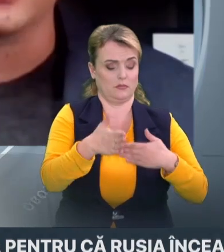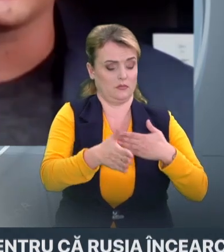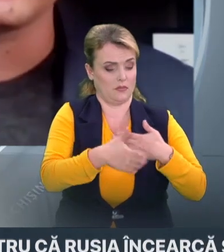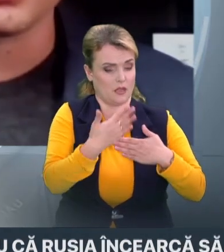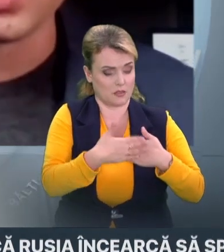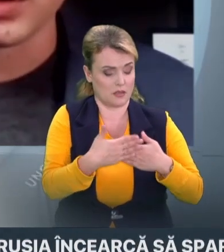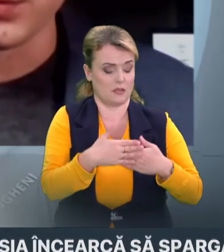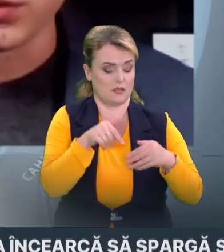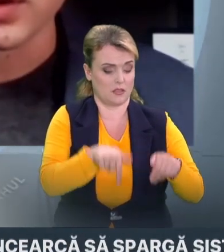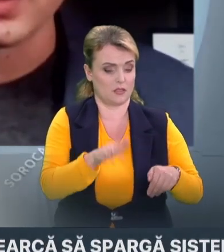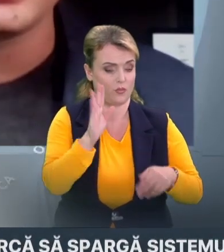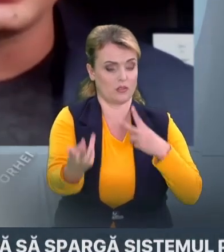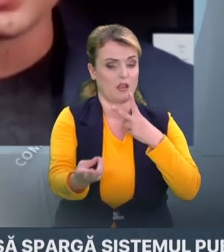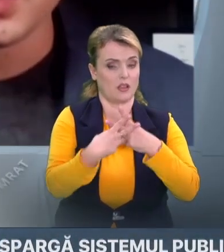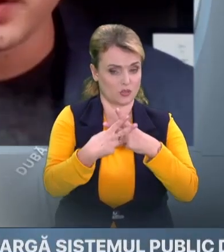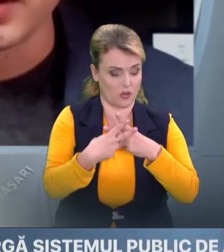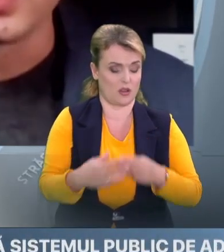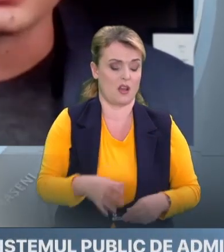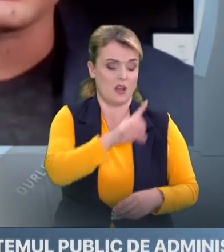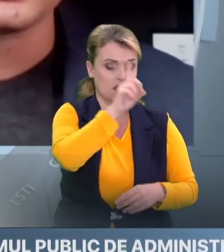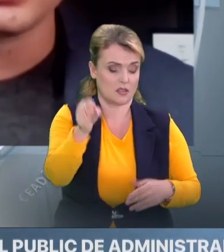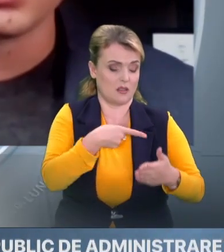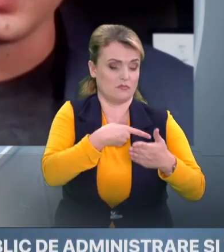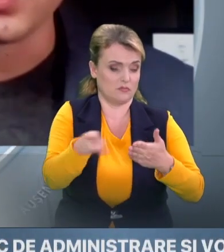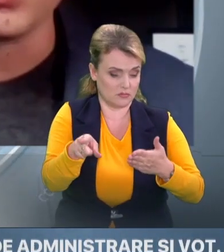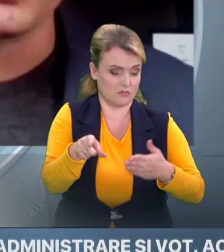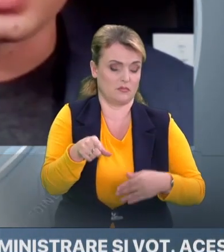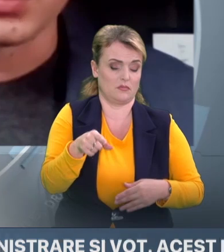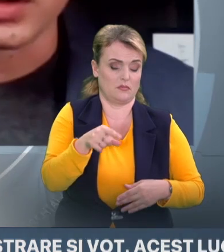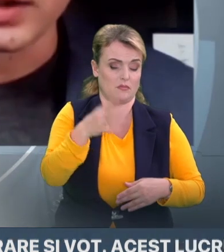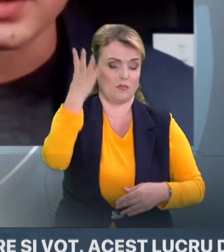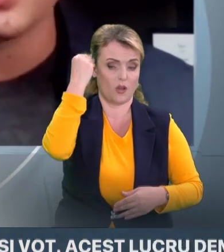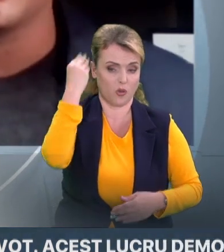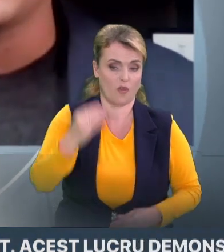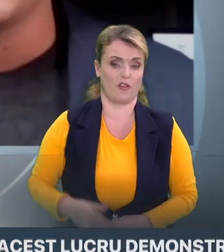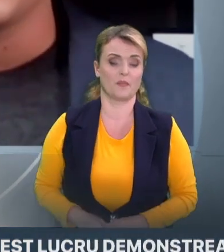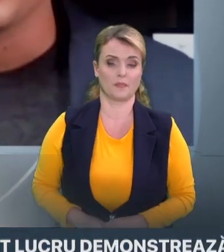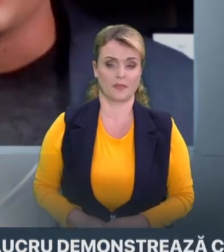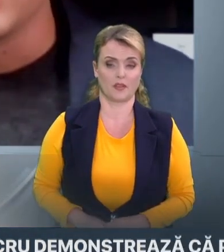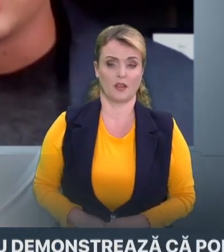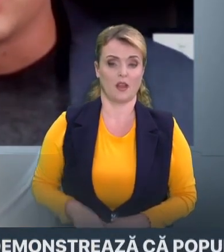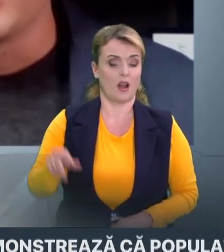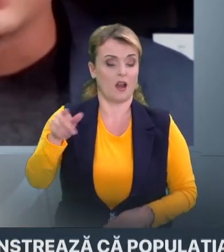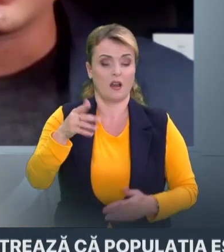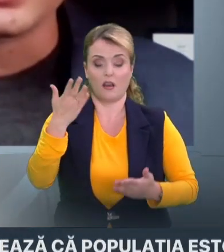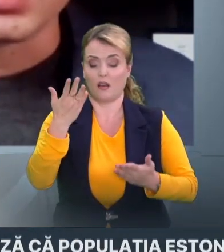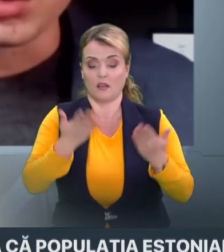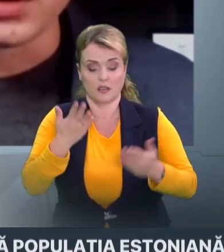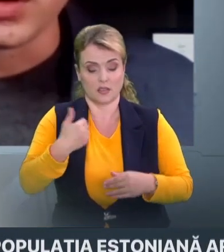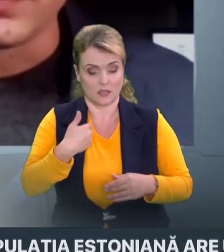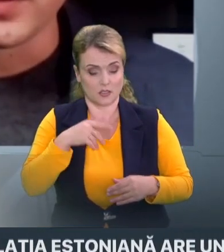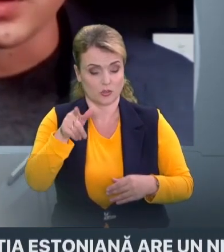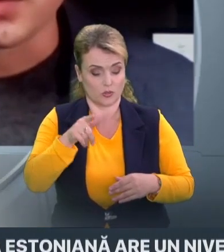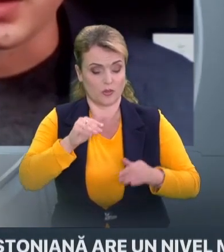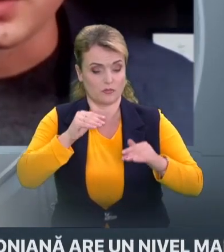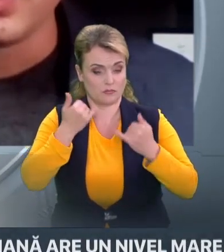la instituțiile de forță, să se predea, să prezinte dovezi cum au fost racolați, cum au fost antrenați de ruși